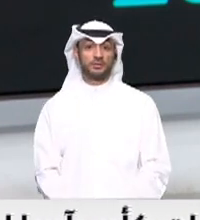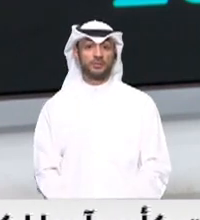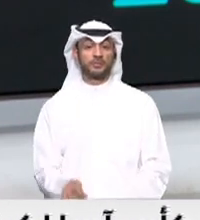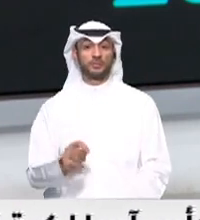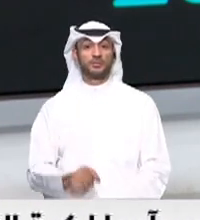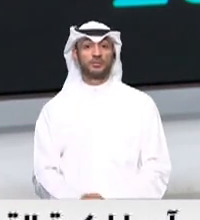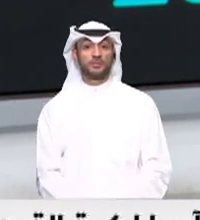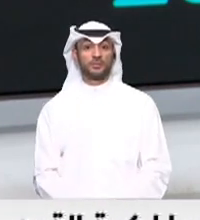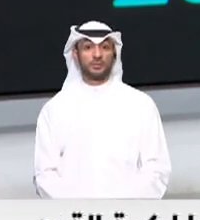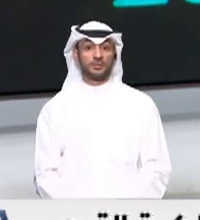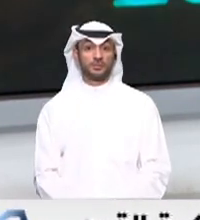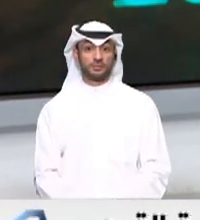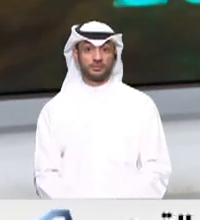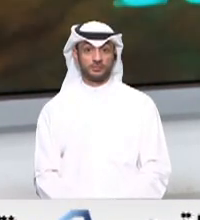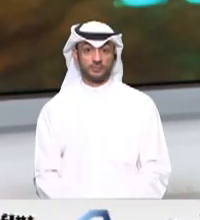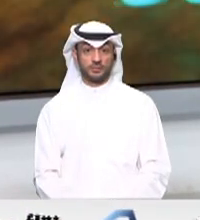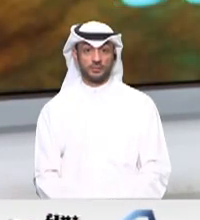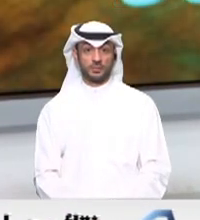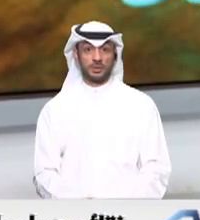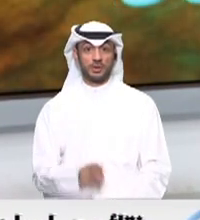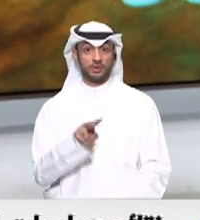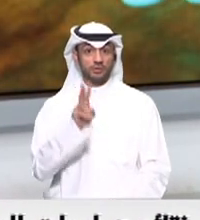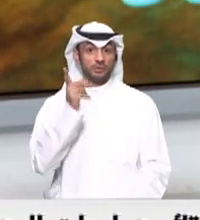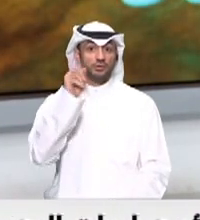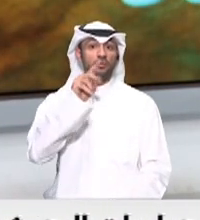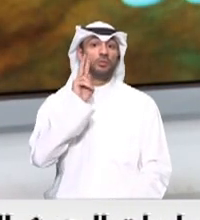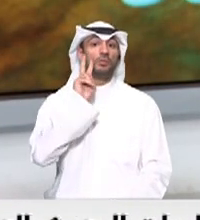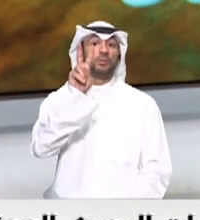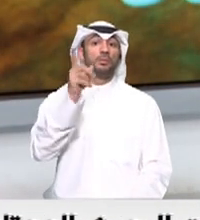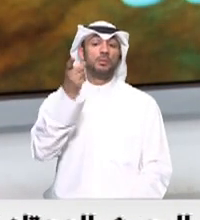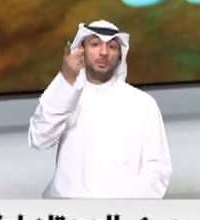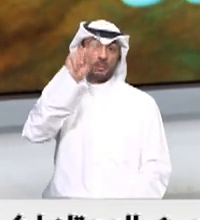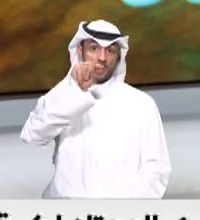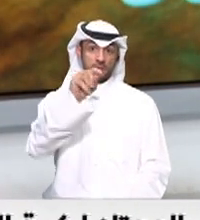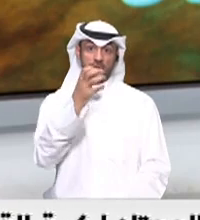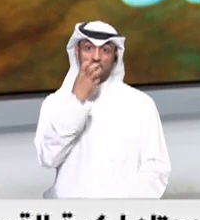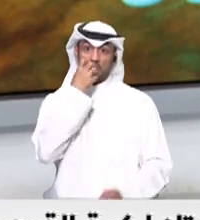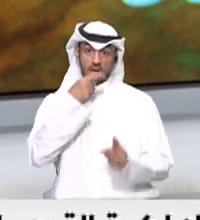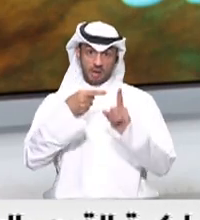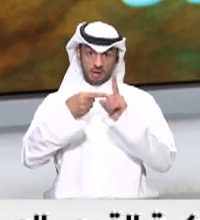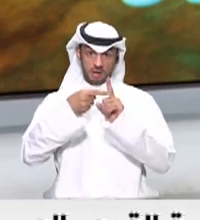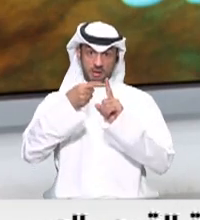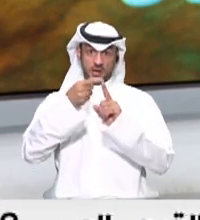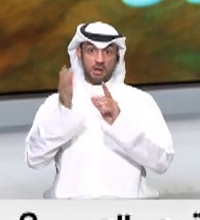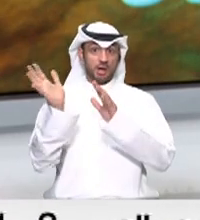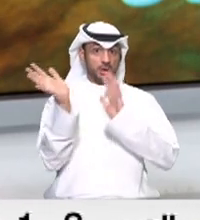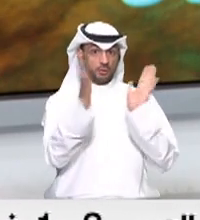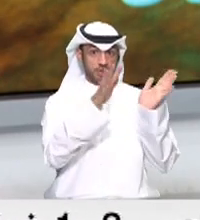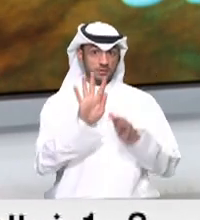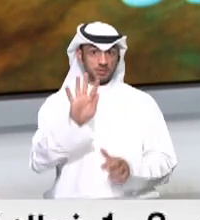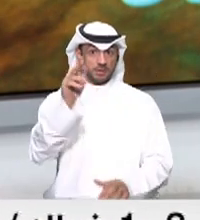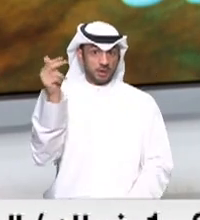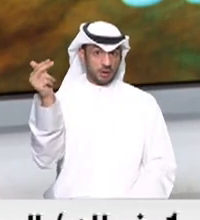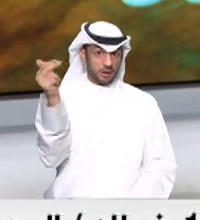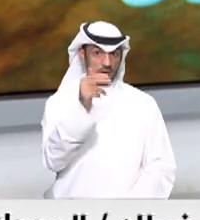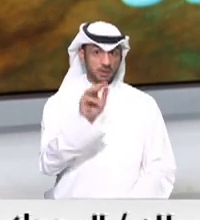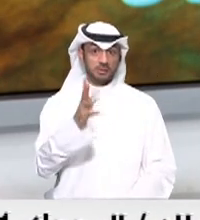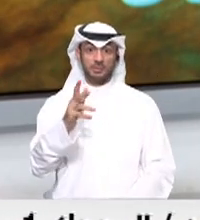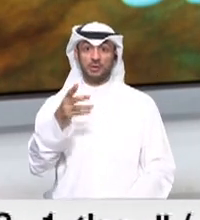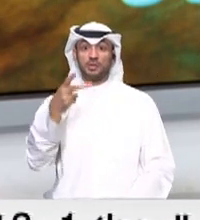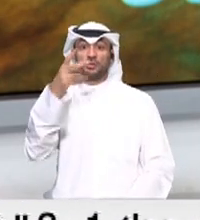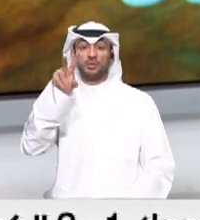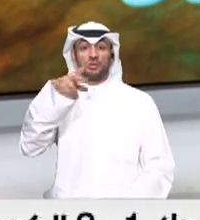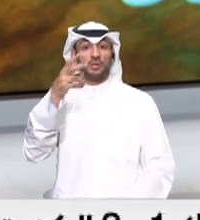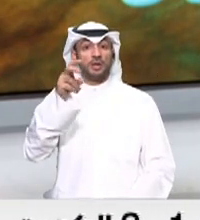في فيلك 28 درجه مئويه منتصف نهار يوم الغد اجواء حاره هواء شمالي غربي خفيف الى معتدل السرعه من 8 الى